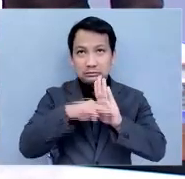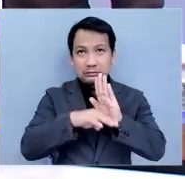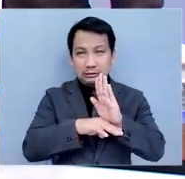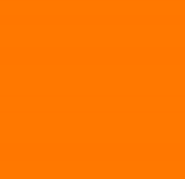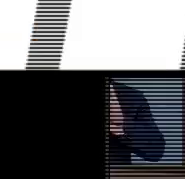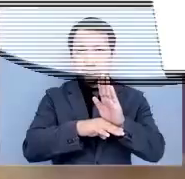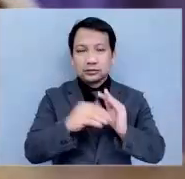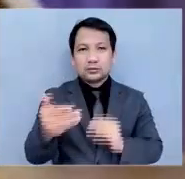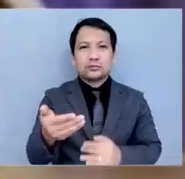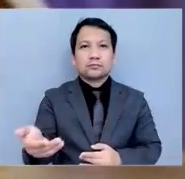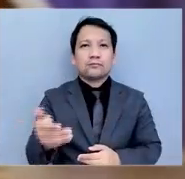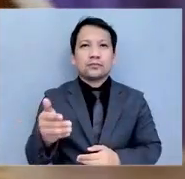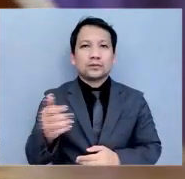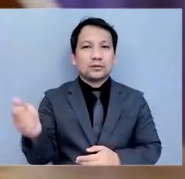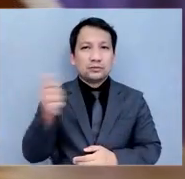Alcaide.